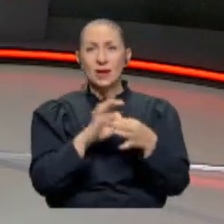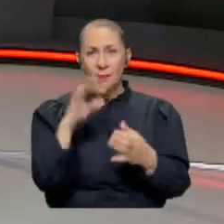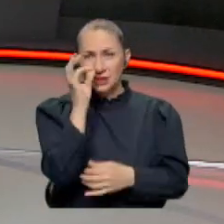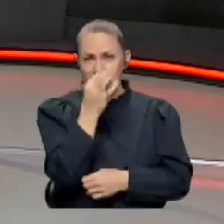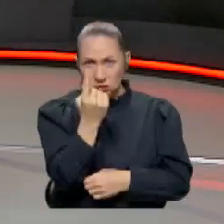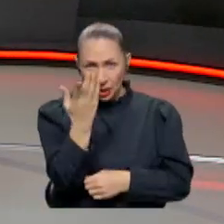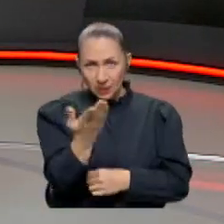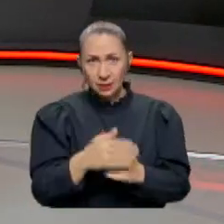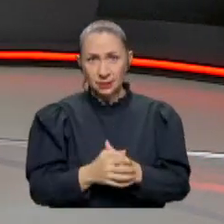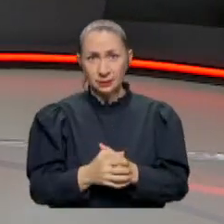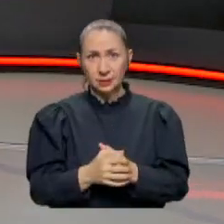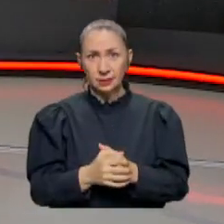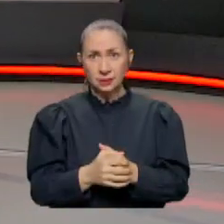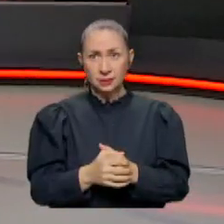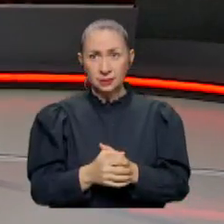bir şey mi ya?